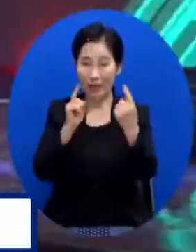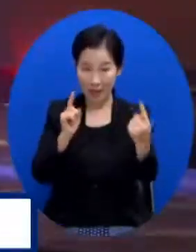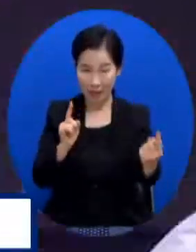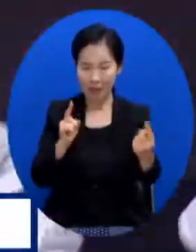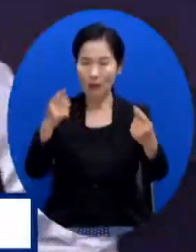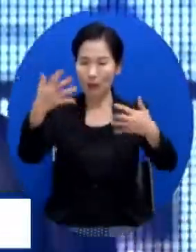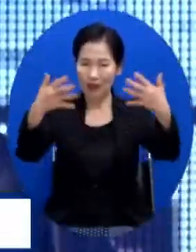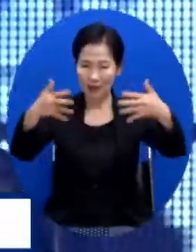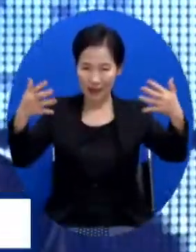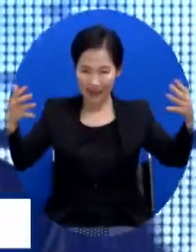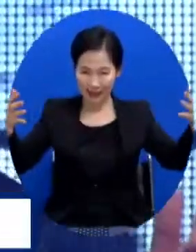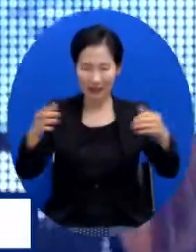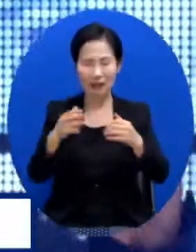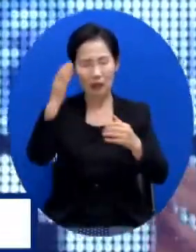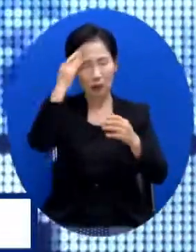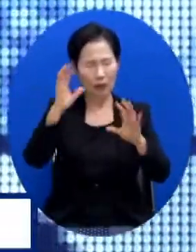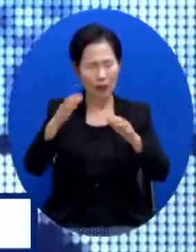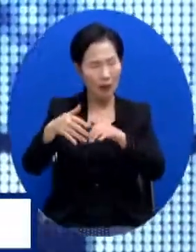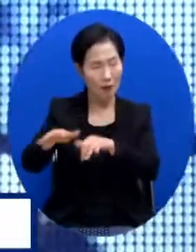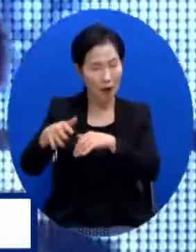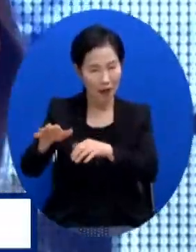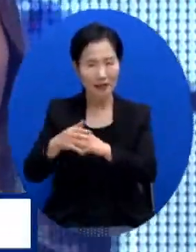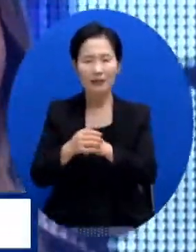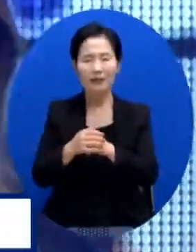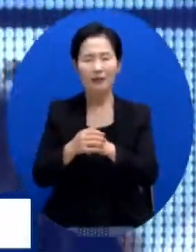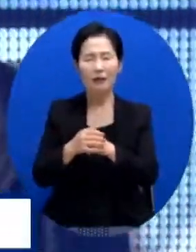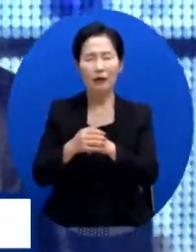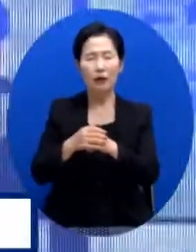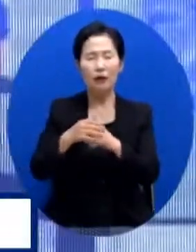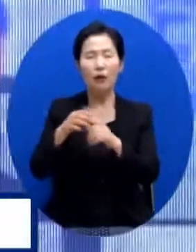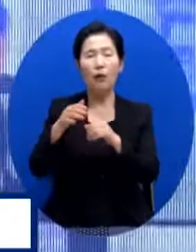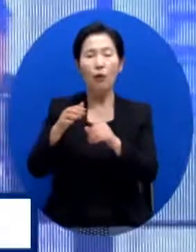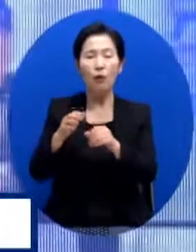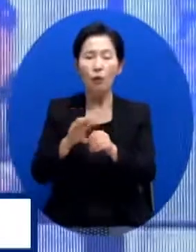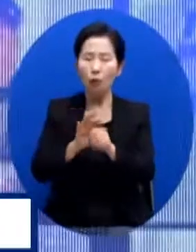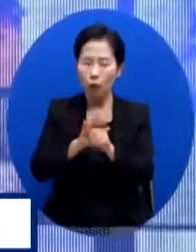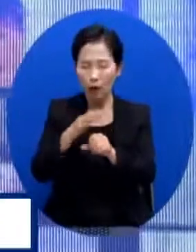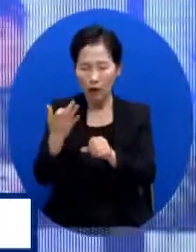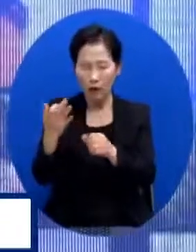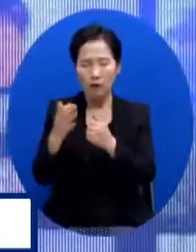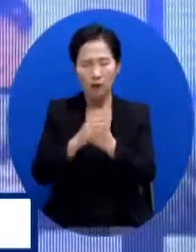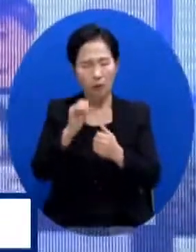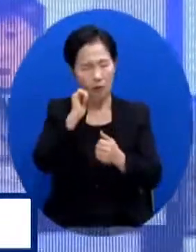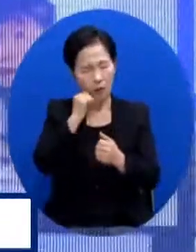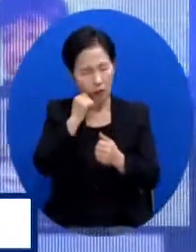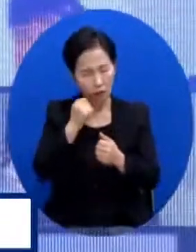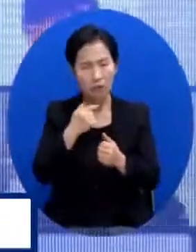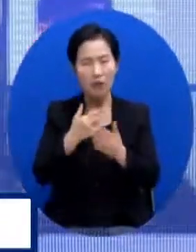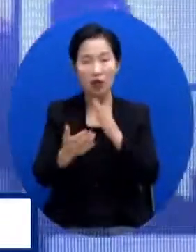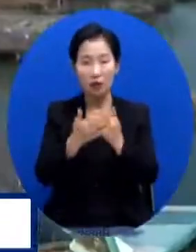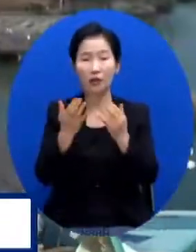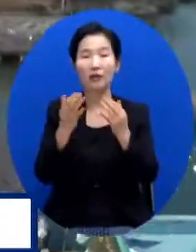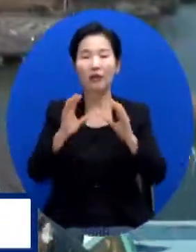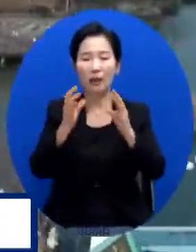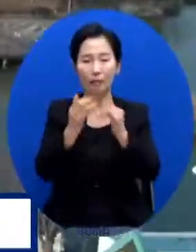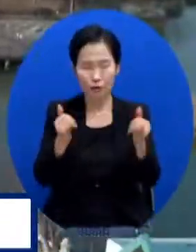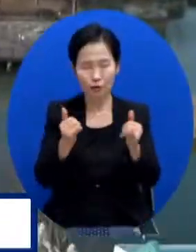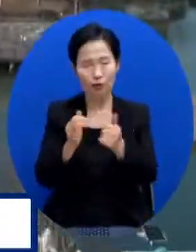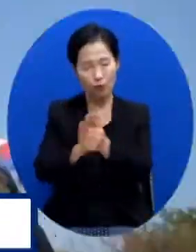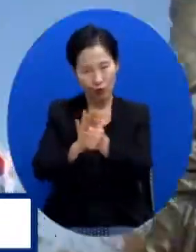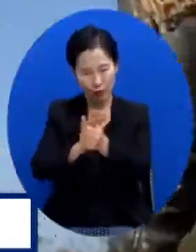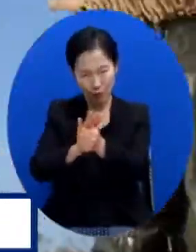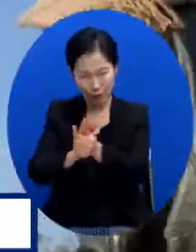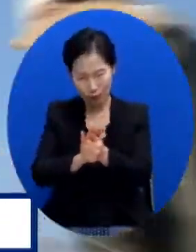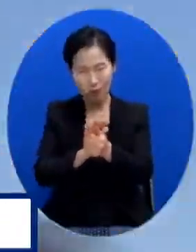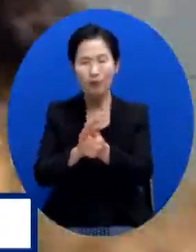코리아 퍼레이드는 코르다 입으로 어려움을 겪고 있는 대한민국을 응원하고 서로를 위로하기 위한 행사입니다 코로나 얼굴을